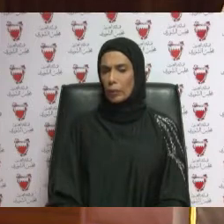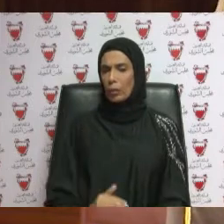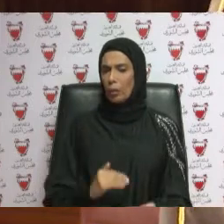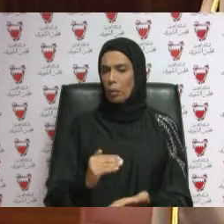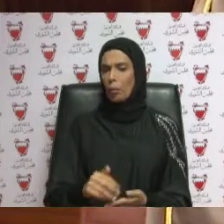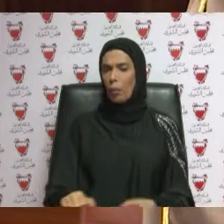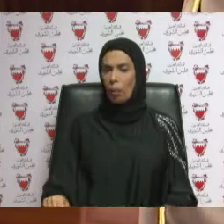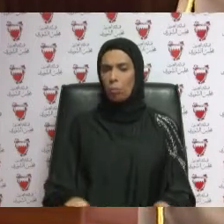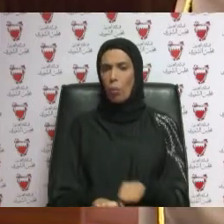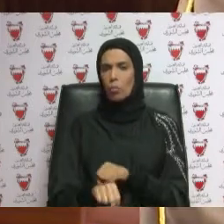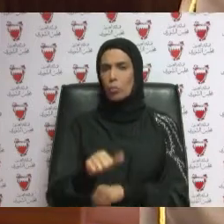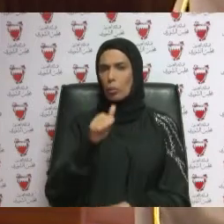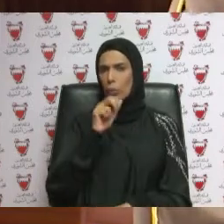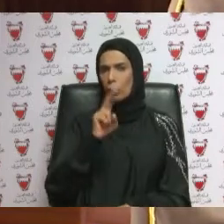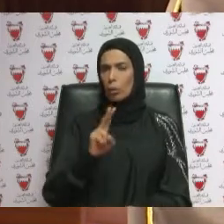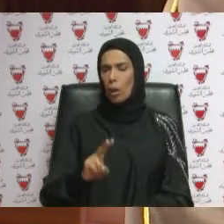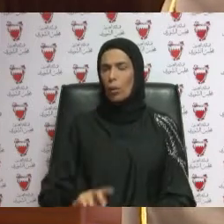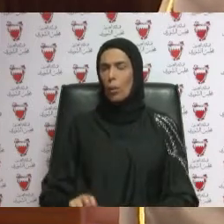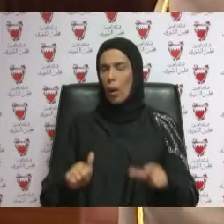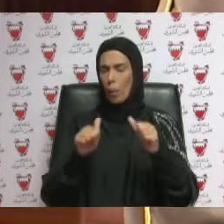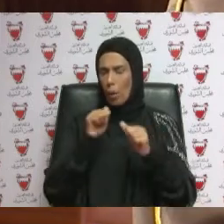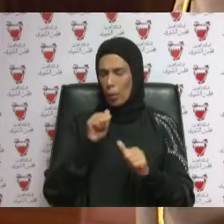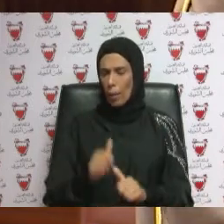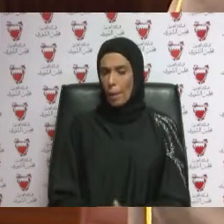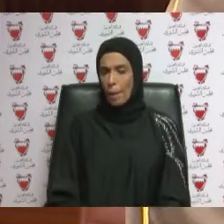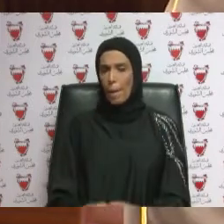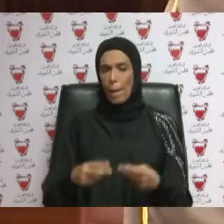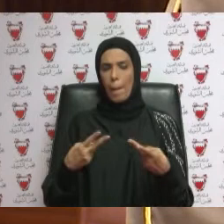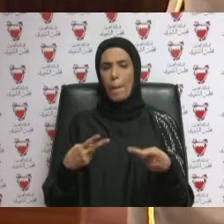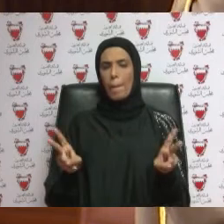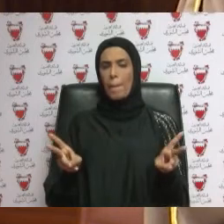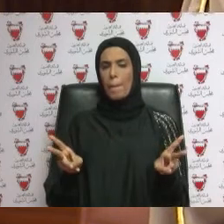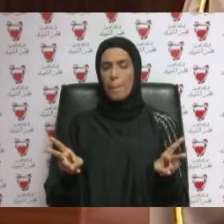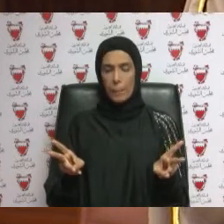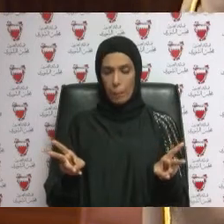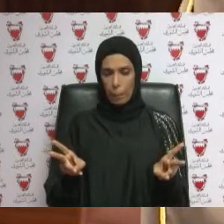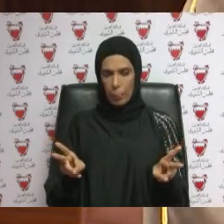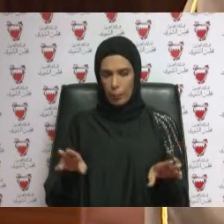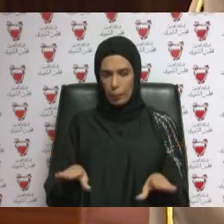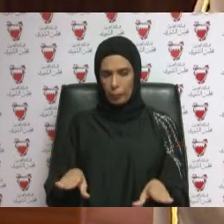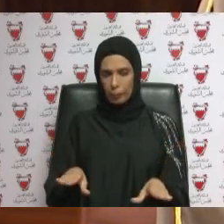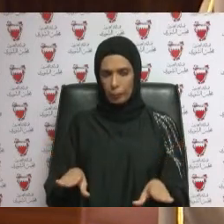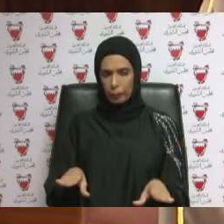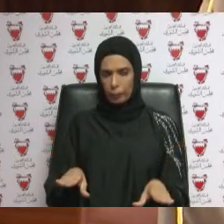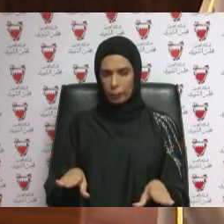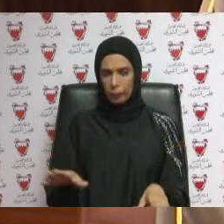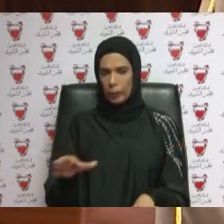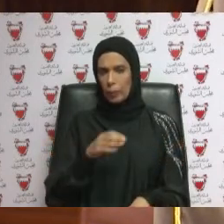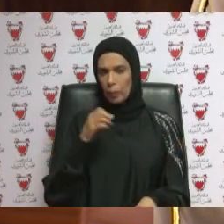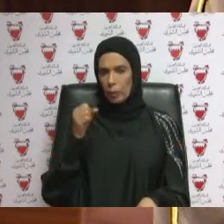توصيل، خدمات كهرباء وماء، موافقة المجلس البلدي أو الأمانة